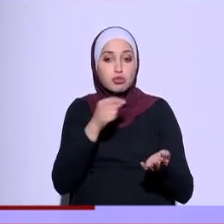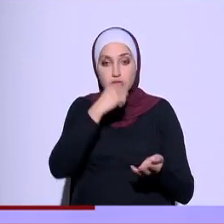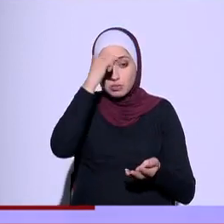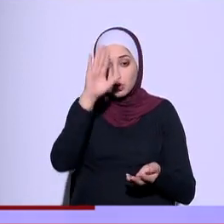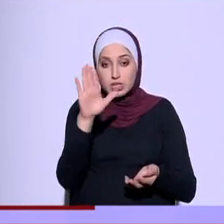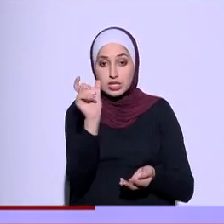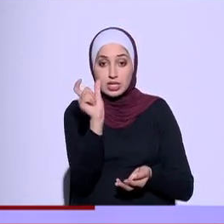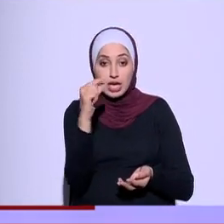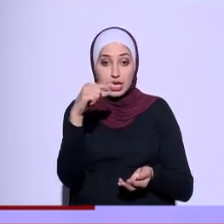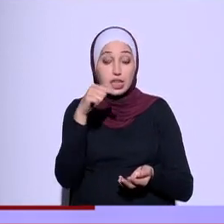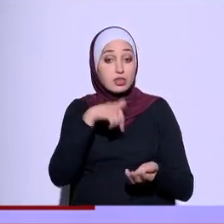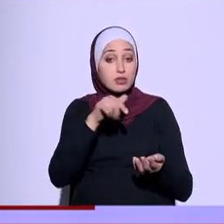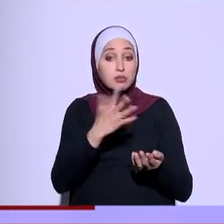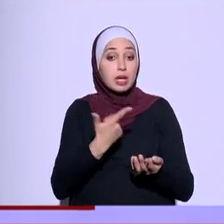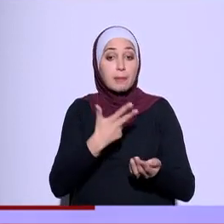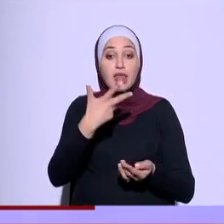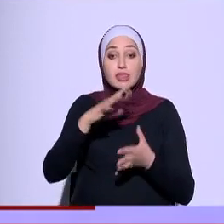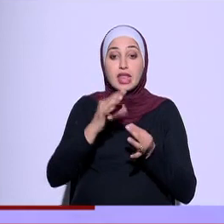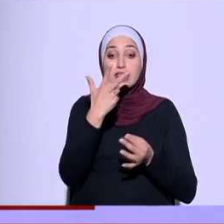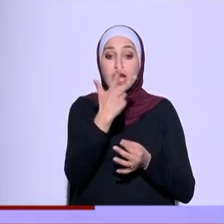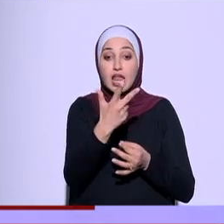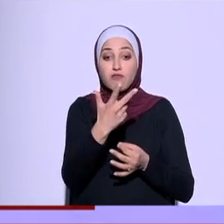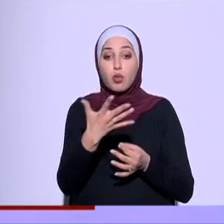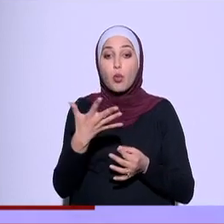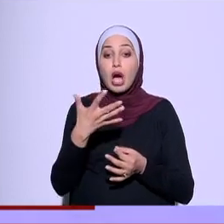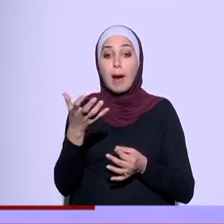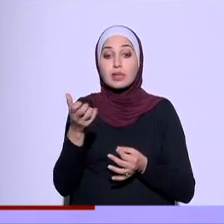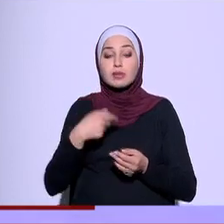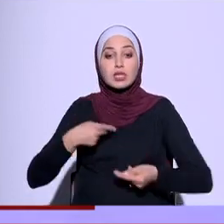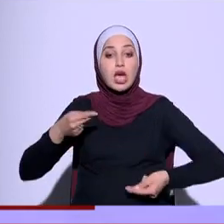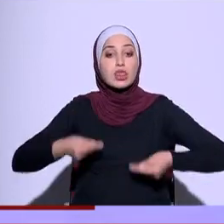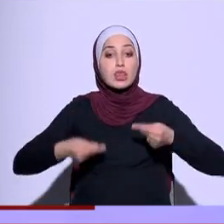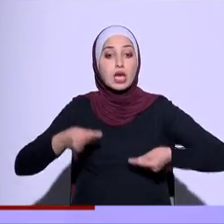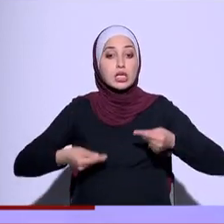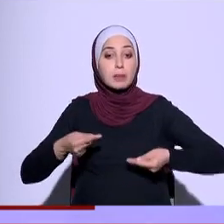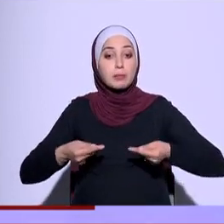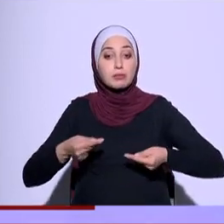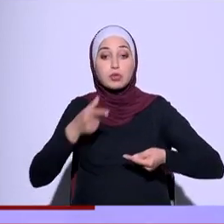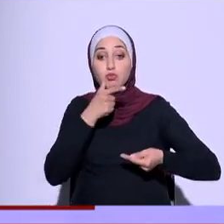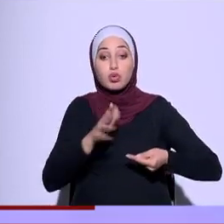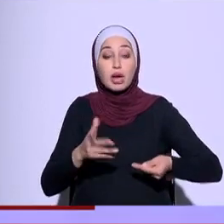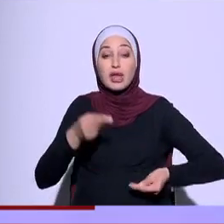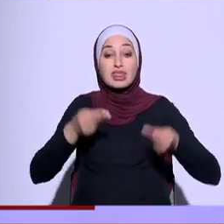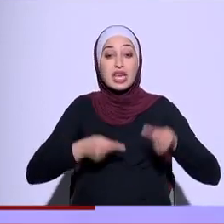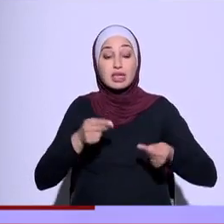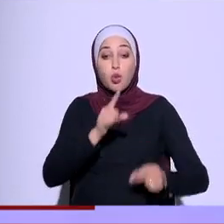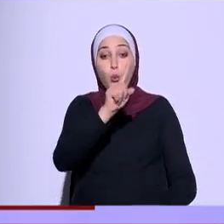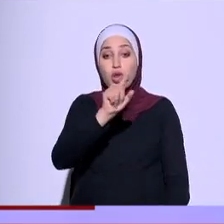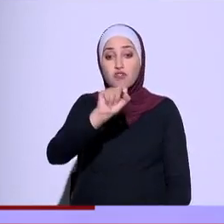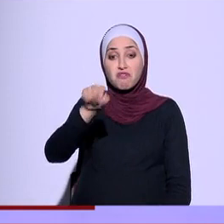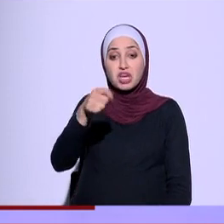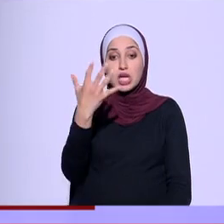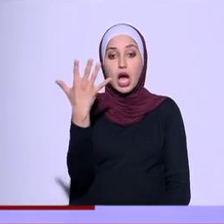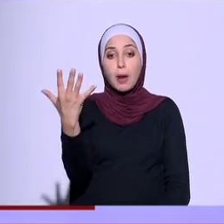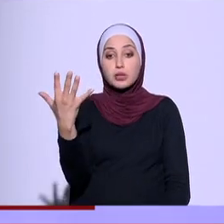تقريبا 3500 تقييم وحصل على تقييم 1.3 من أصل 5 على